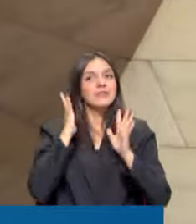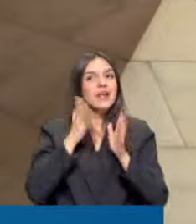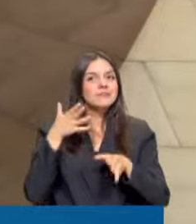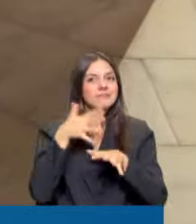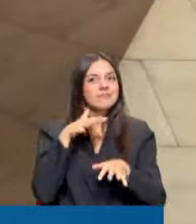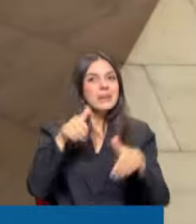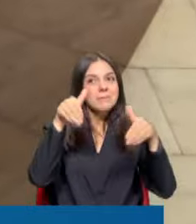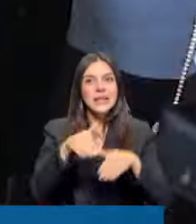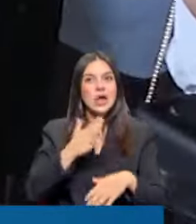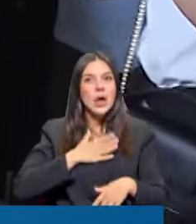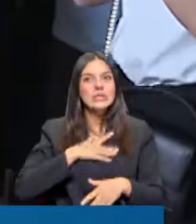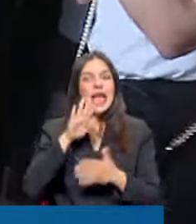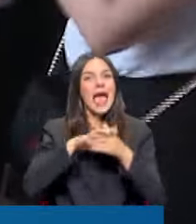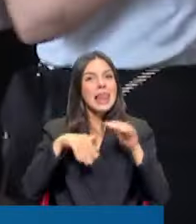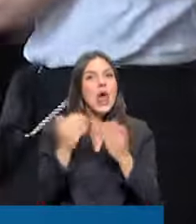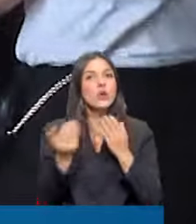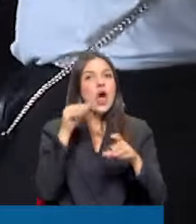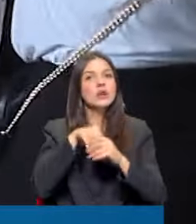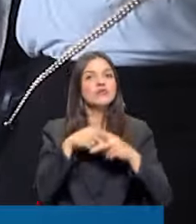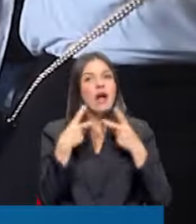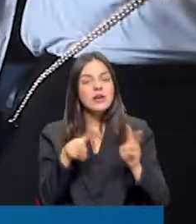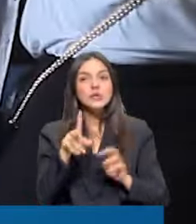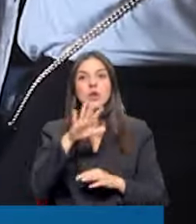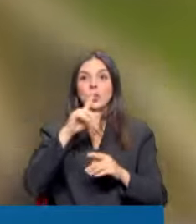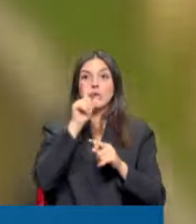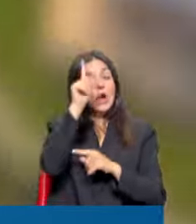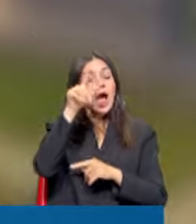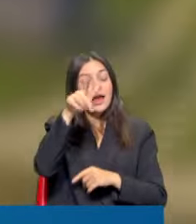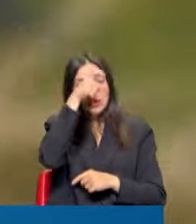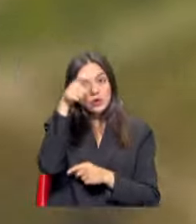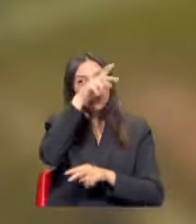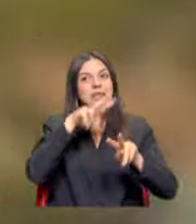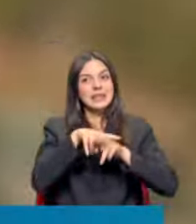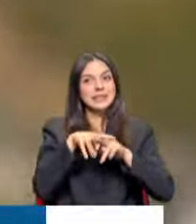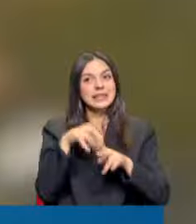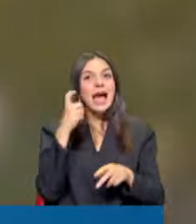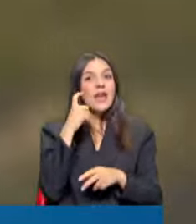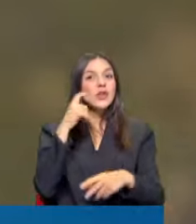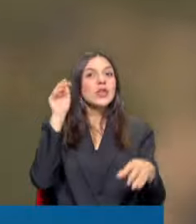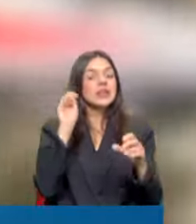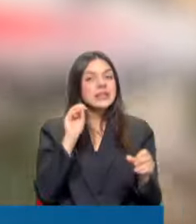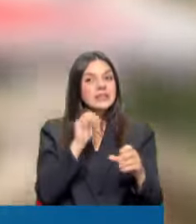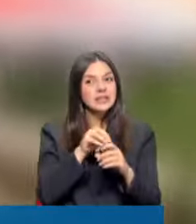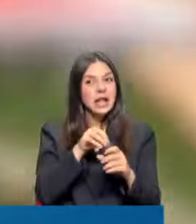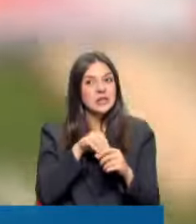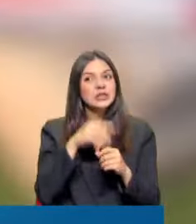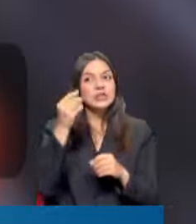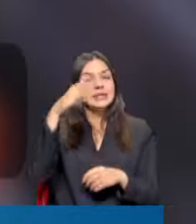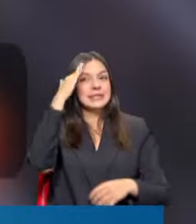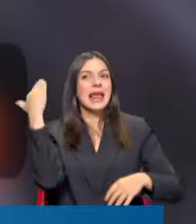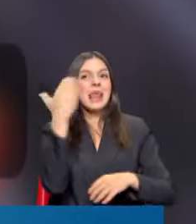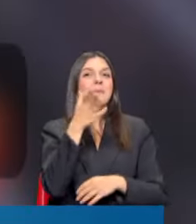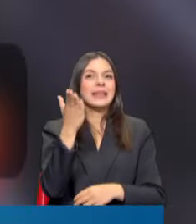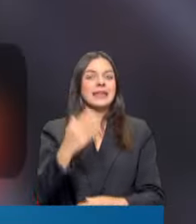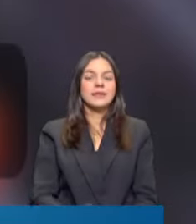başında eller dua için açılırken gökyüzünde Türk yıldızları akrobasi timi Ulu Önder Gazi Mustafa Kemal Atatürk'ü böyle selamladı.